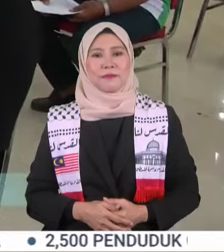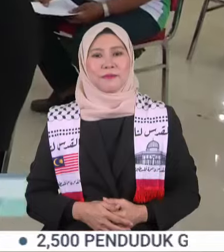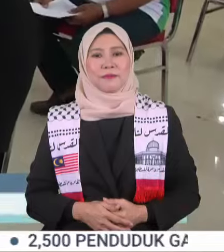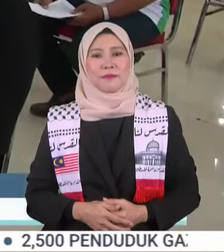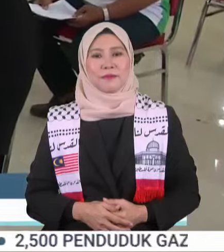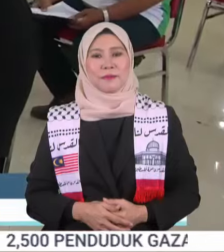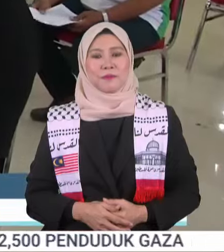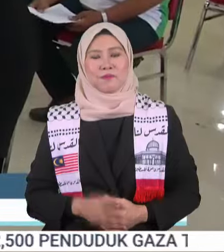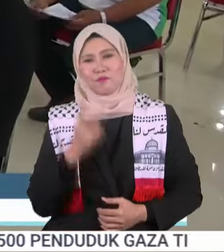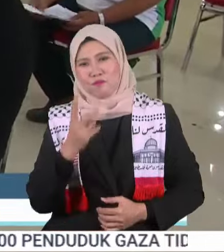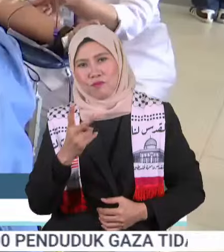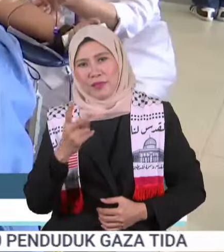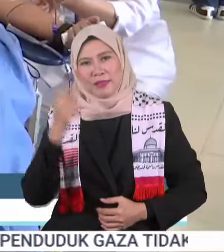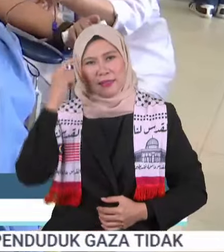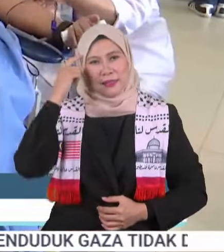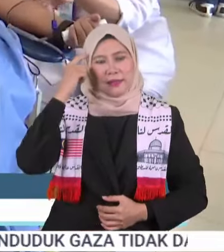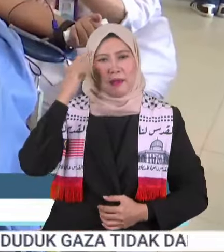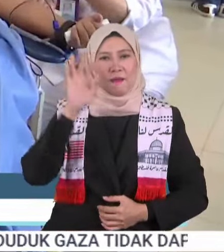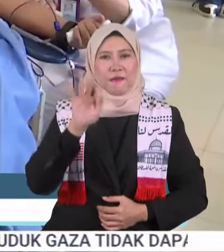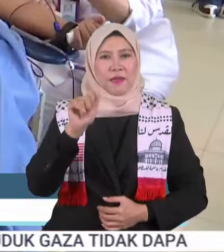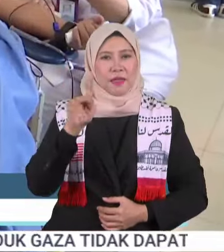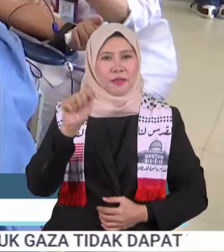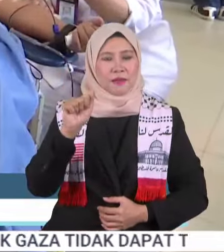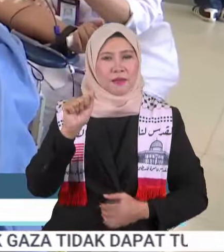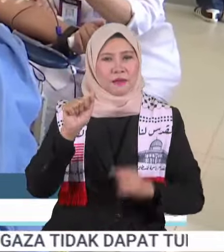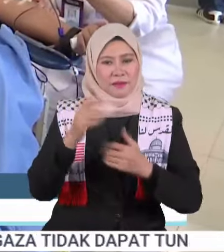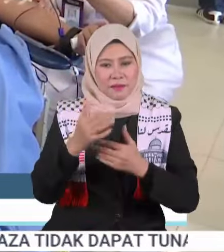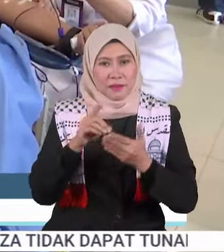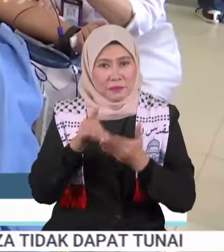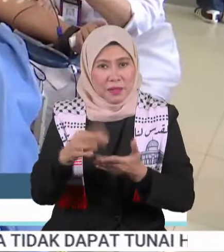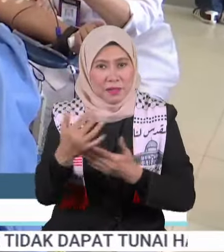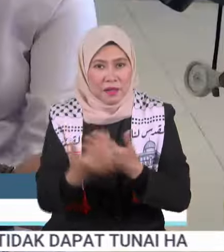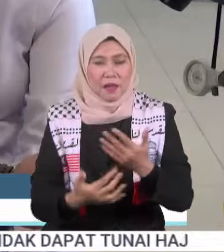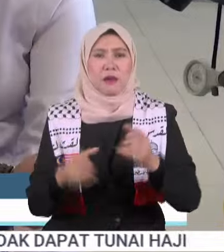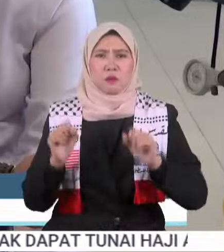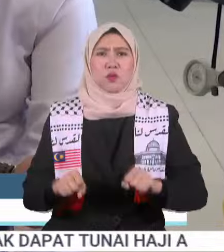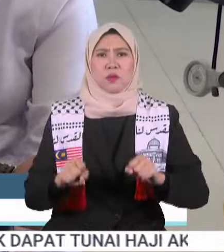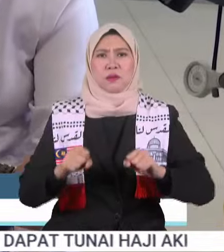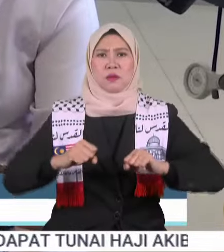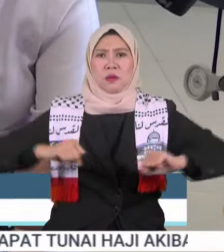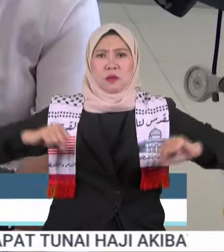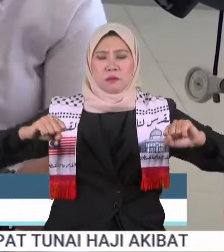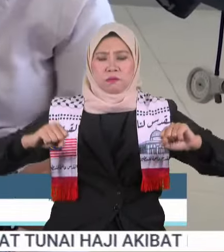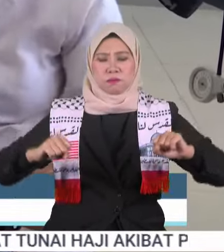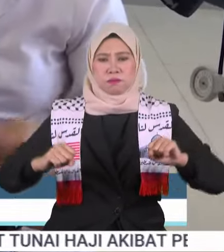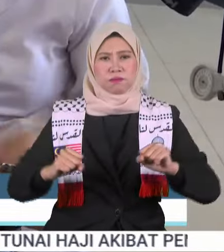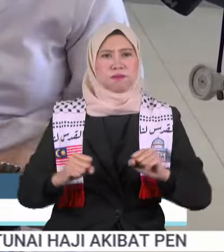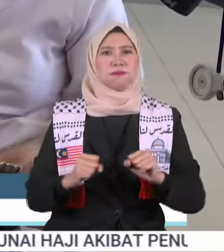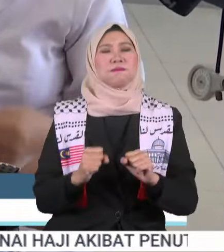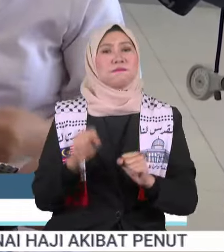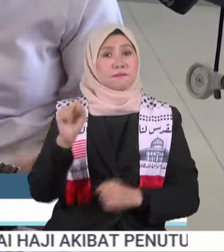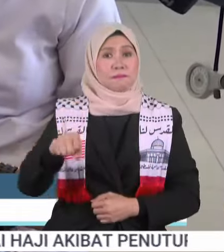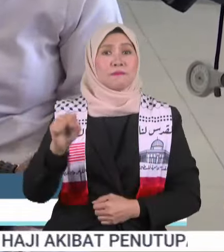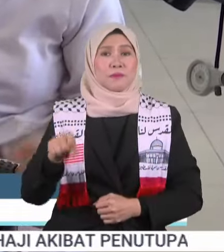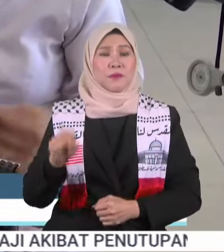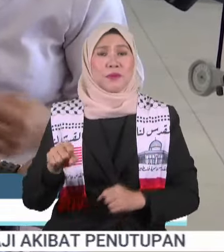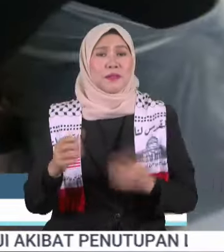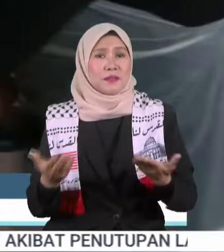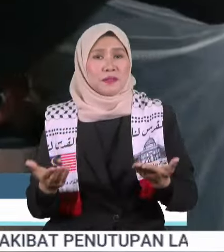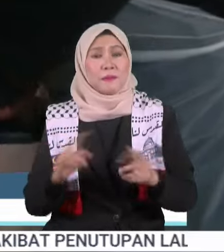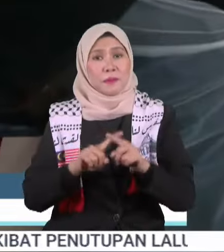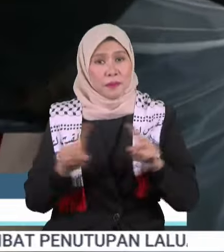Di sebalik mitos, fakta menderma darah boleh membakar sehingga 650 kalori.